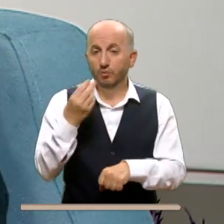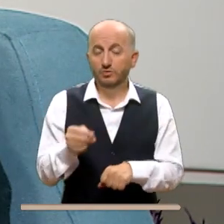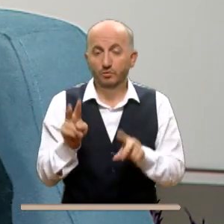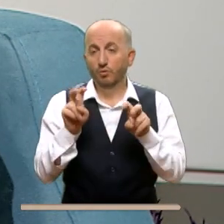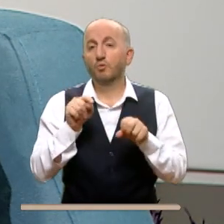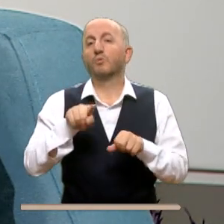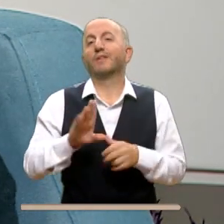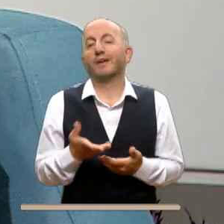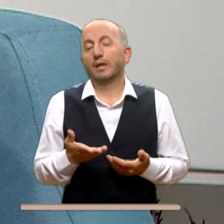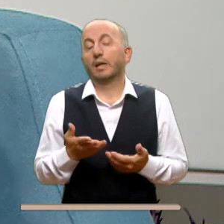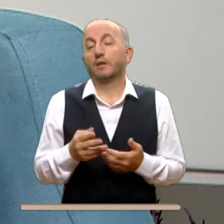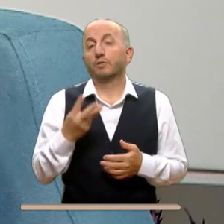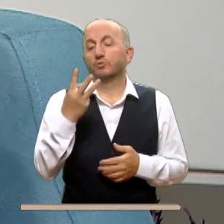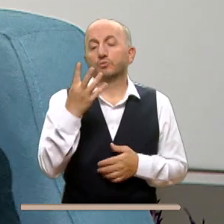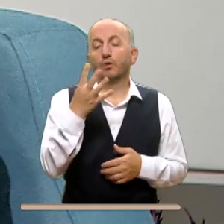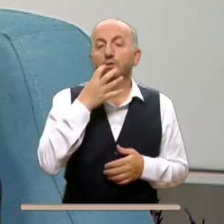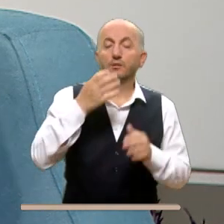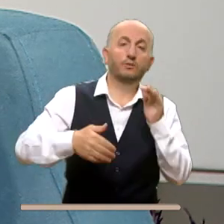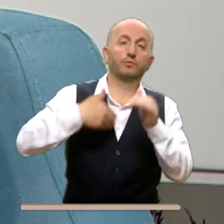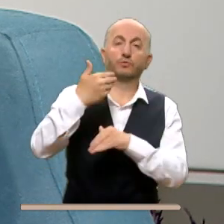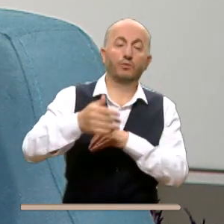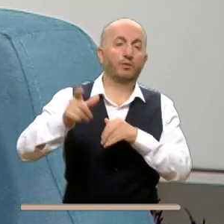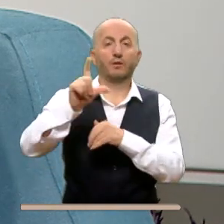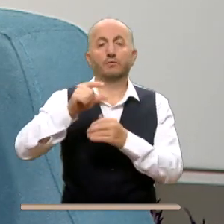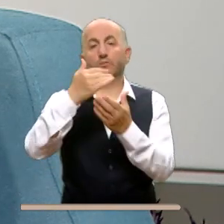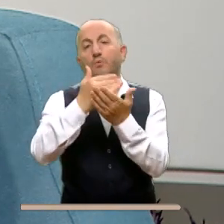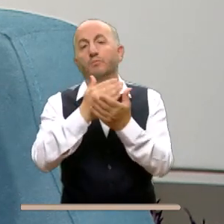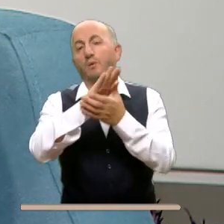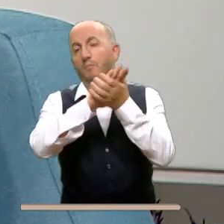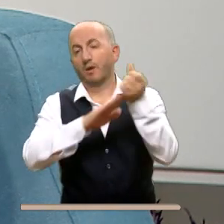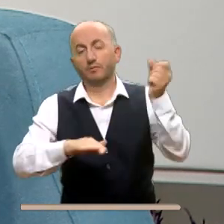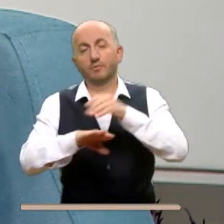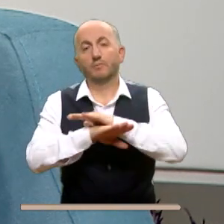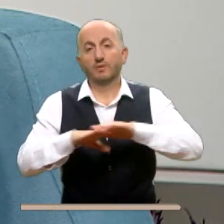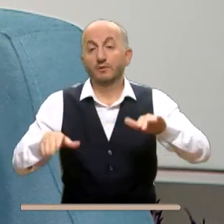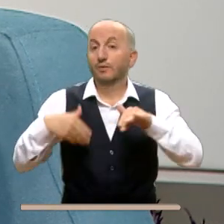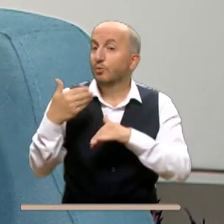3-4 yıl sonra efendim lisans programlarınızdan da mezun oldunuz, bitirdiniz.